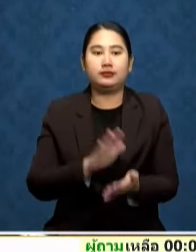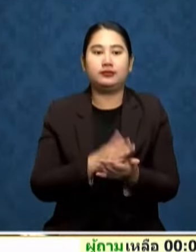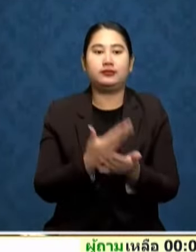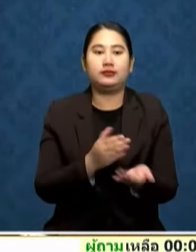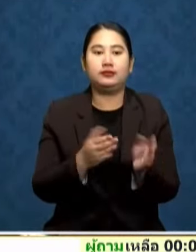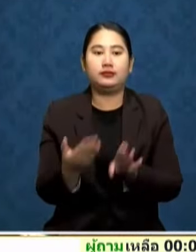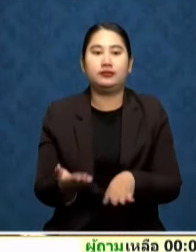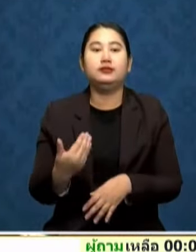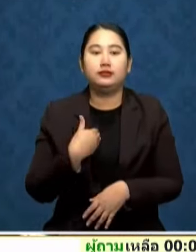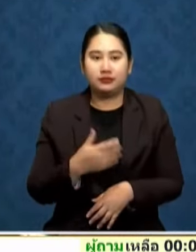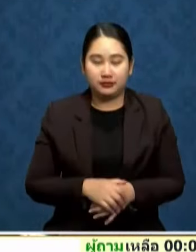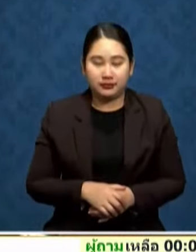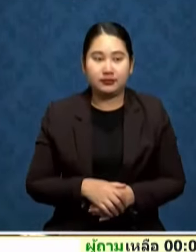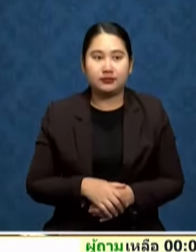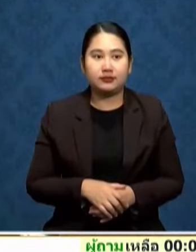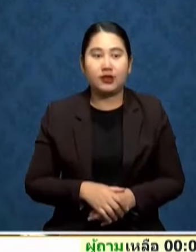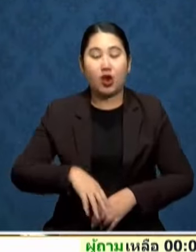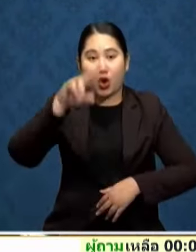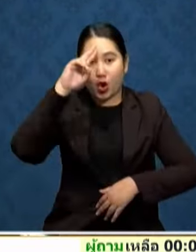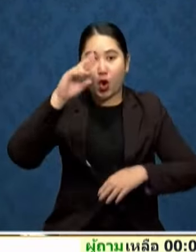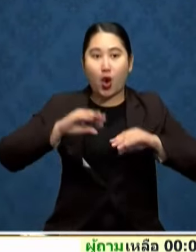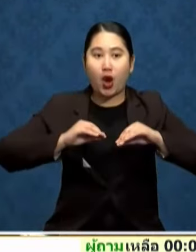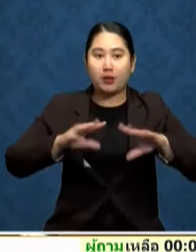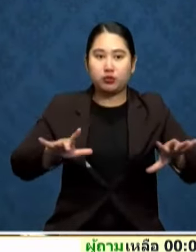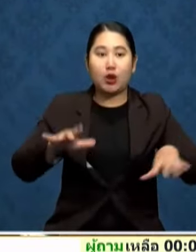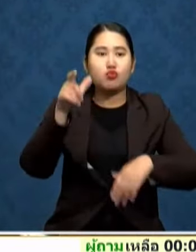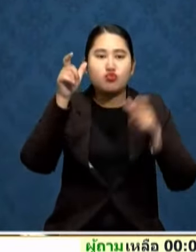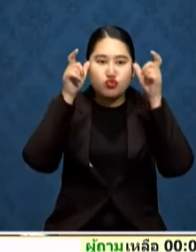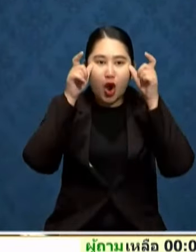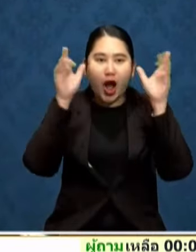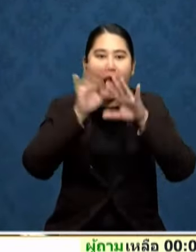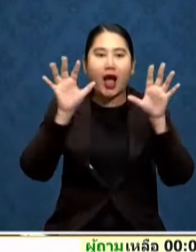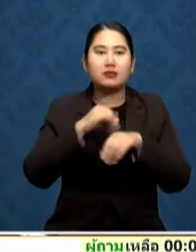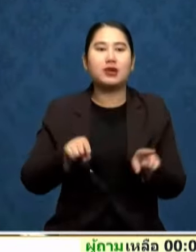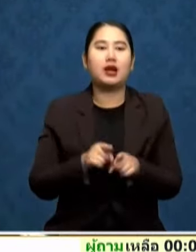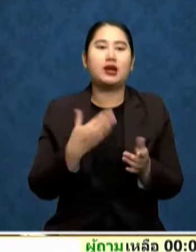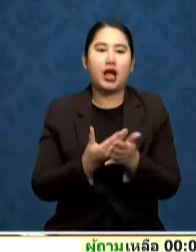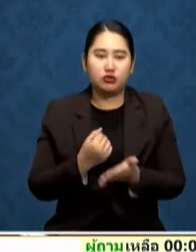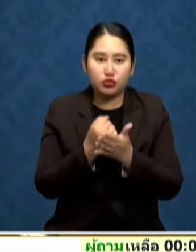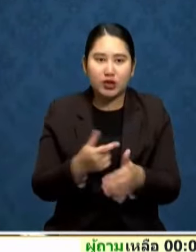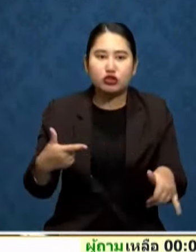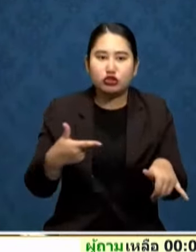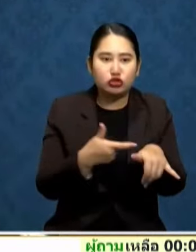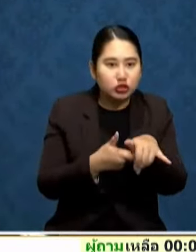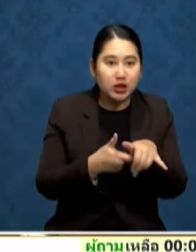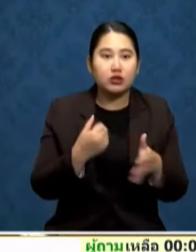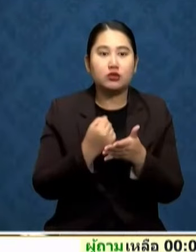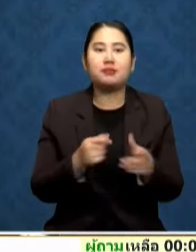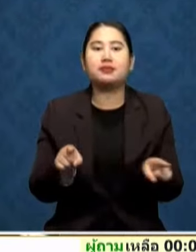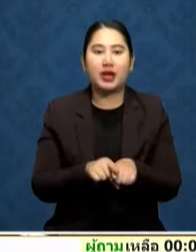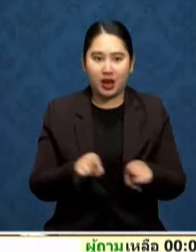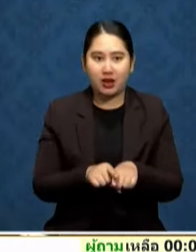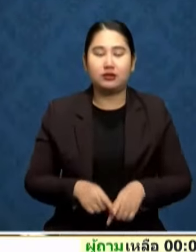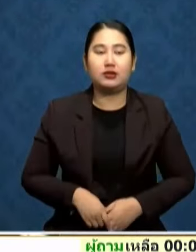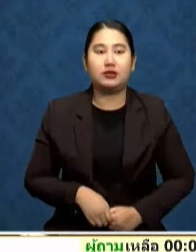ปี้สกินท่านประธานโรคระบาด ที่มันมาระบาดในวัวสุดท้ายกรมปศุสัตว์ก็ต้องไปเยียวยาช่วยเหลือหาวัคซีนมาช่วยอันนี้ก็เหมือนกัน